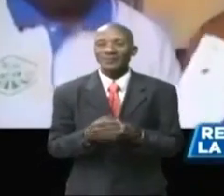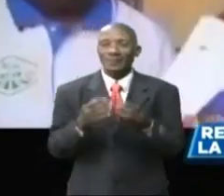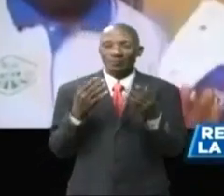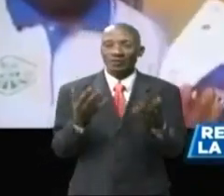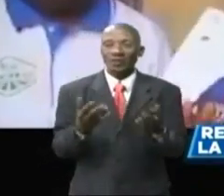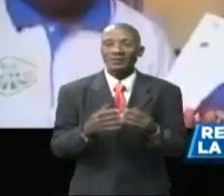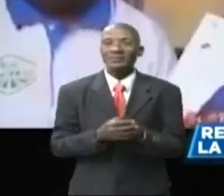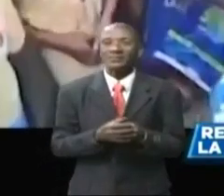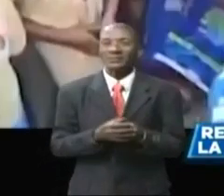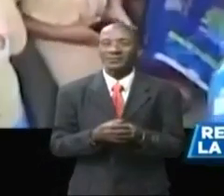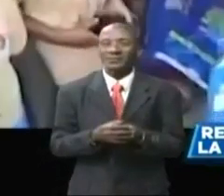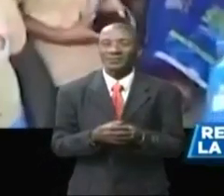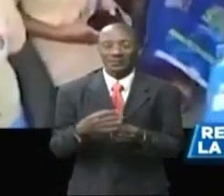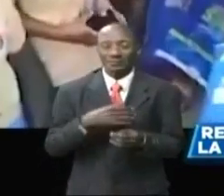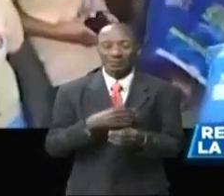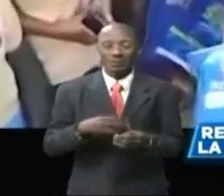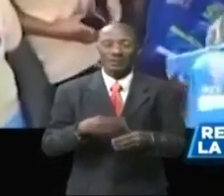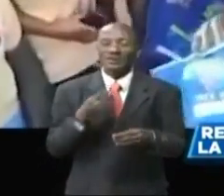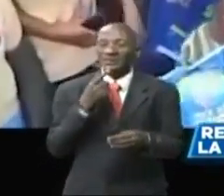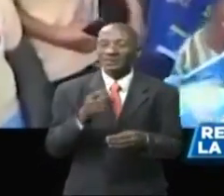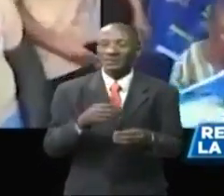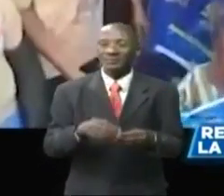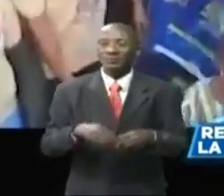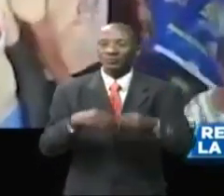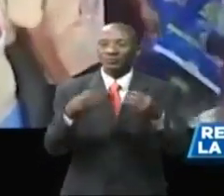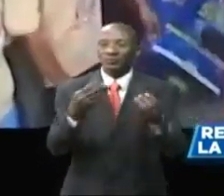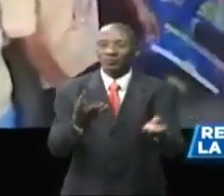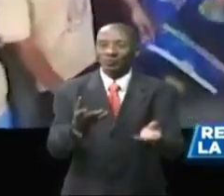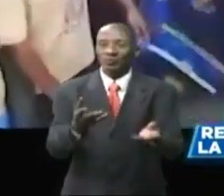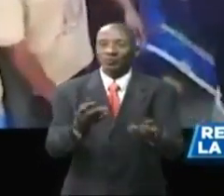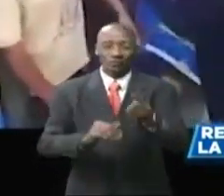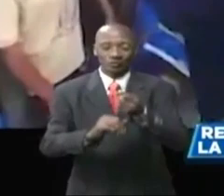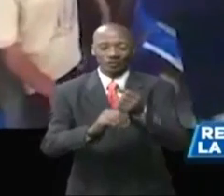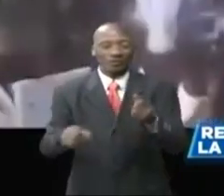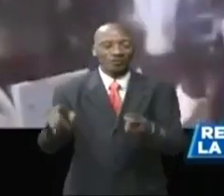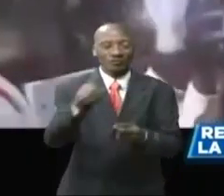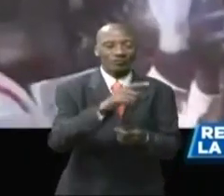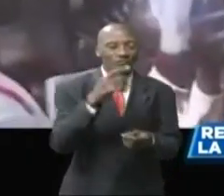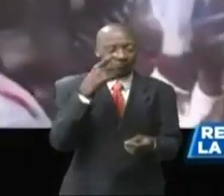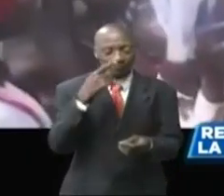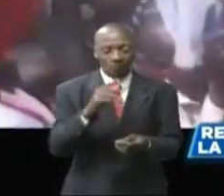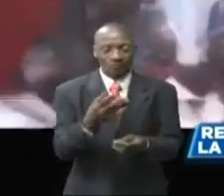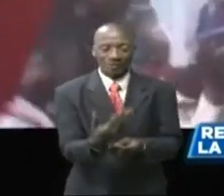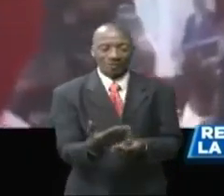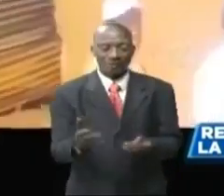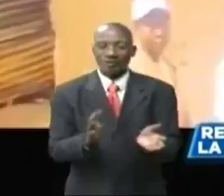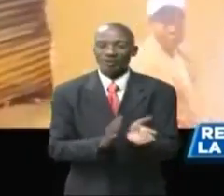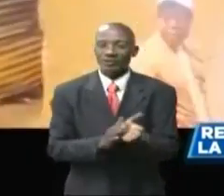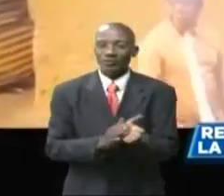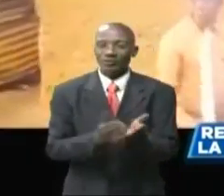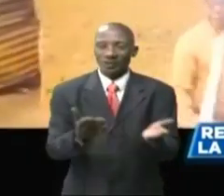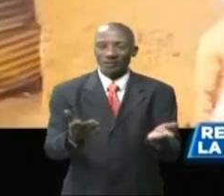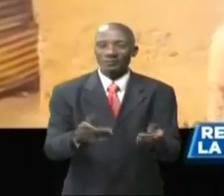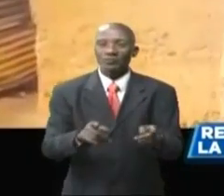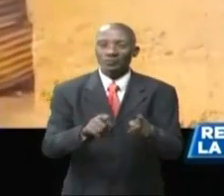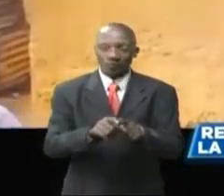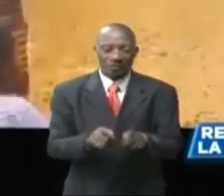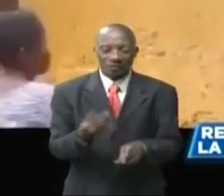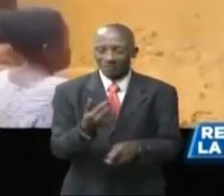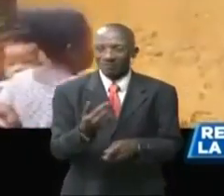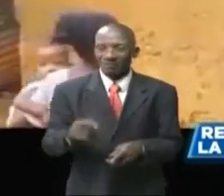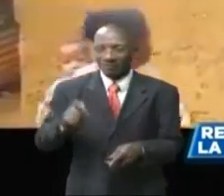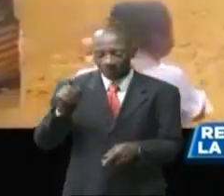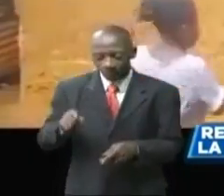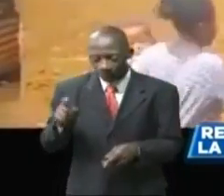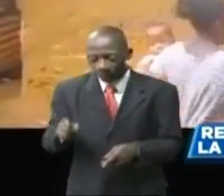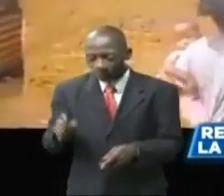scolaires. Cette itinérance de bonnes œuvres qui porte la signature du président du Sénat, Modeste Bahati Lukwebo, a été bouclée par